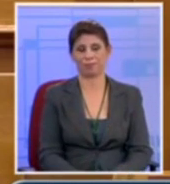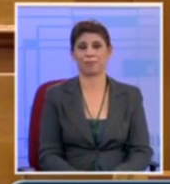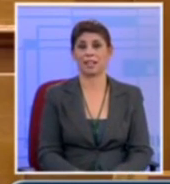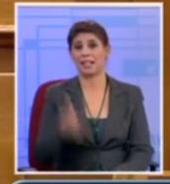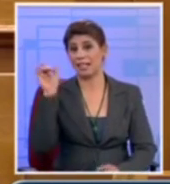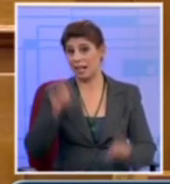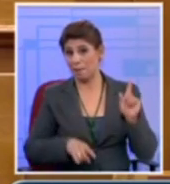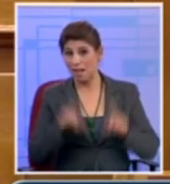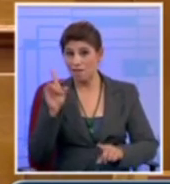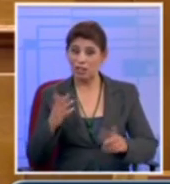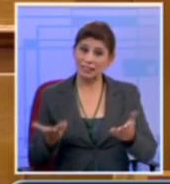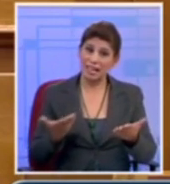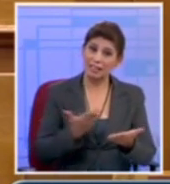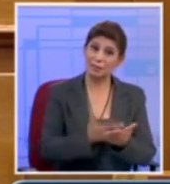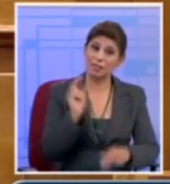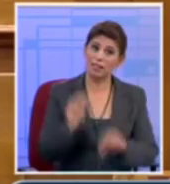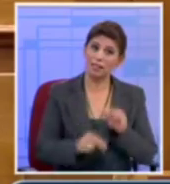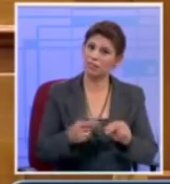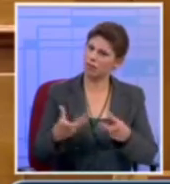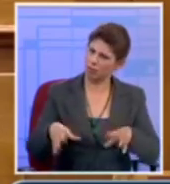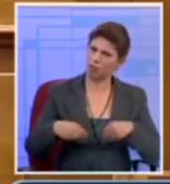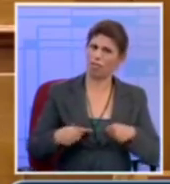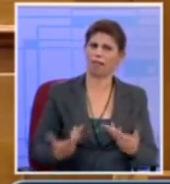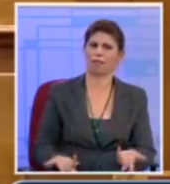ενίοτε τα αιτήματα για εκλογές γίνονται δεκτά.